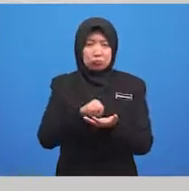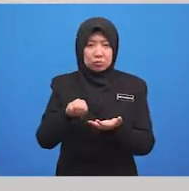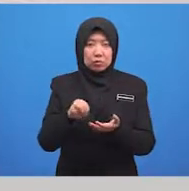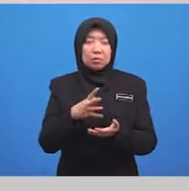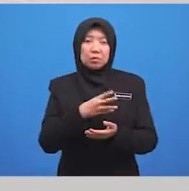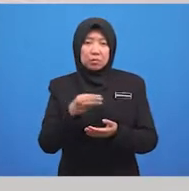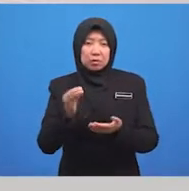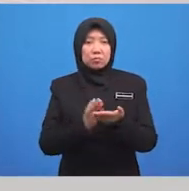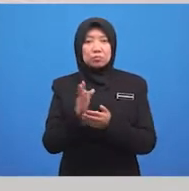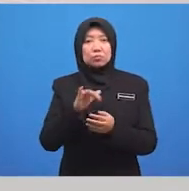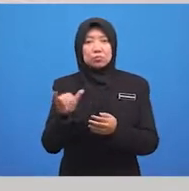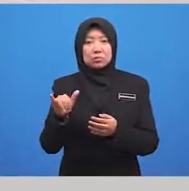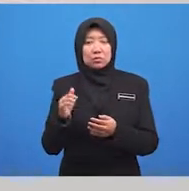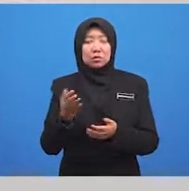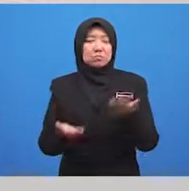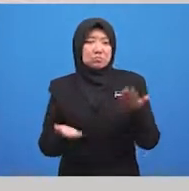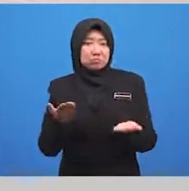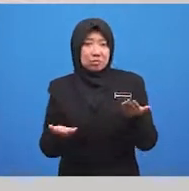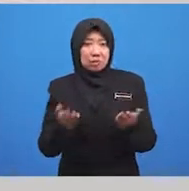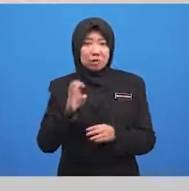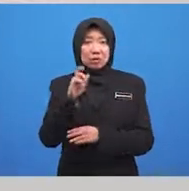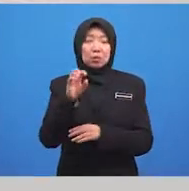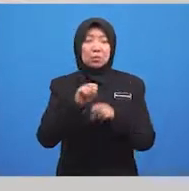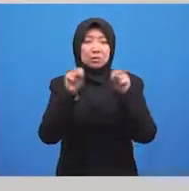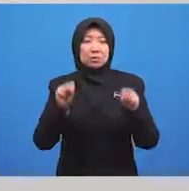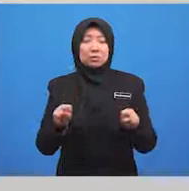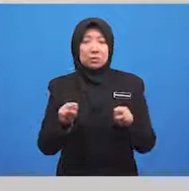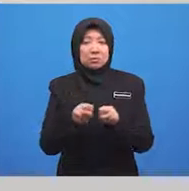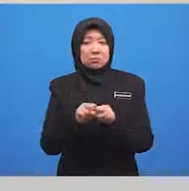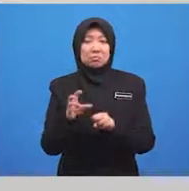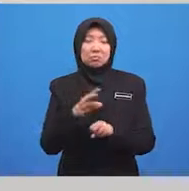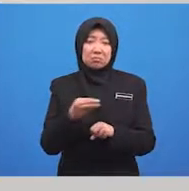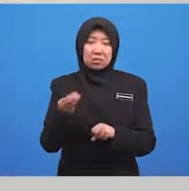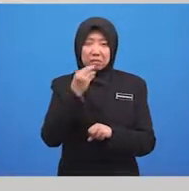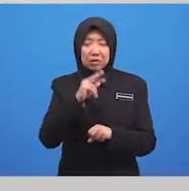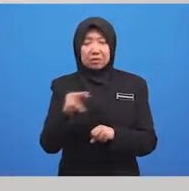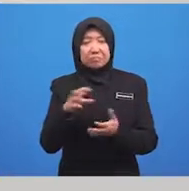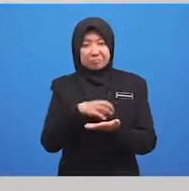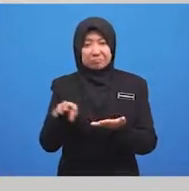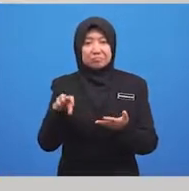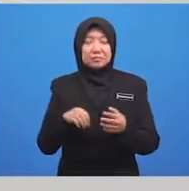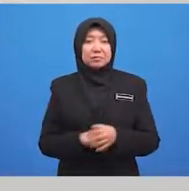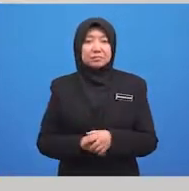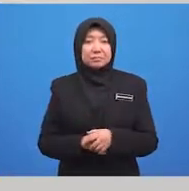seterusnya menyebabkan keseimbangan ekosistem dan rantaian makanan terjejas.